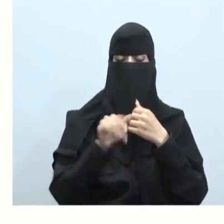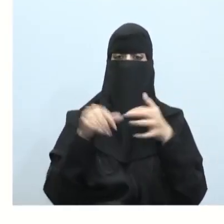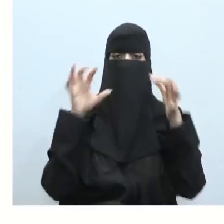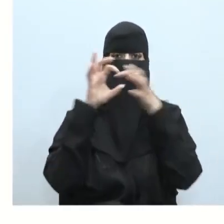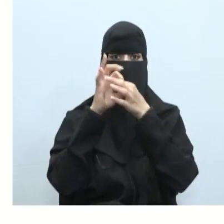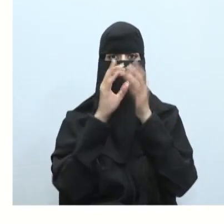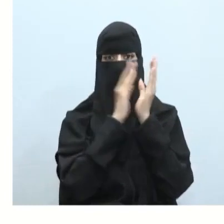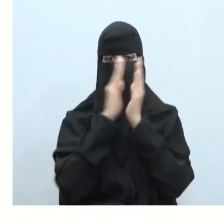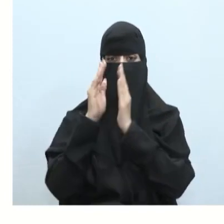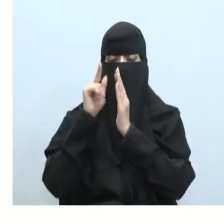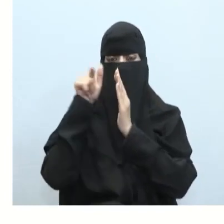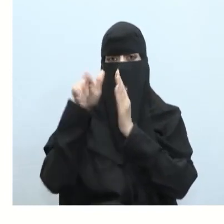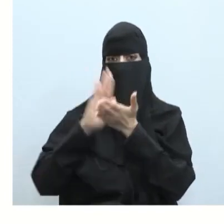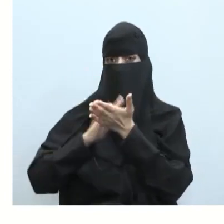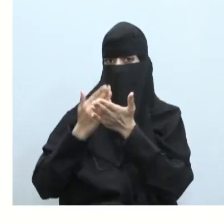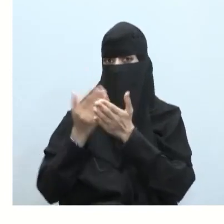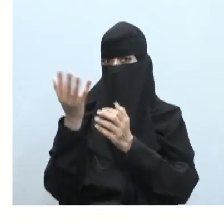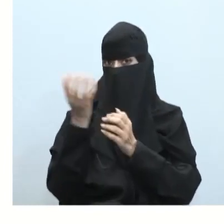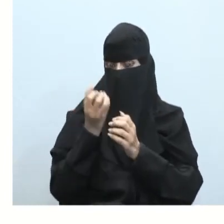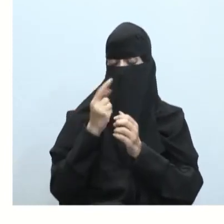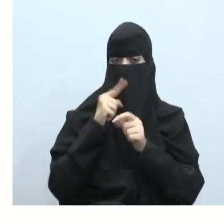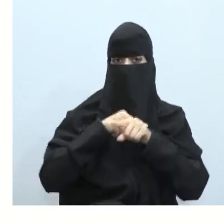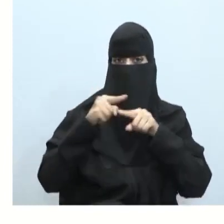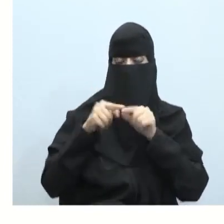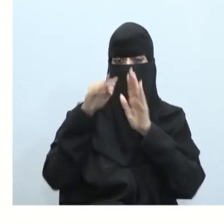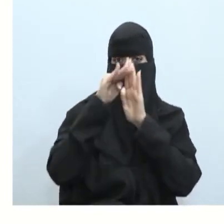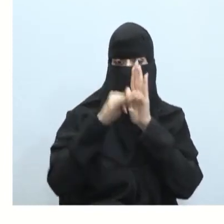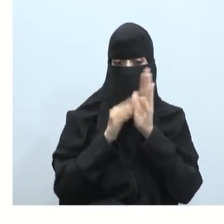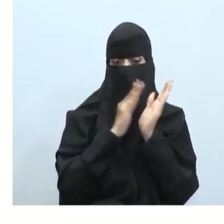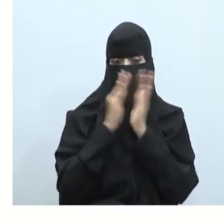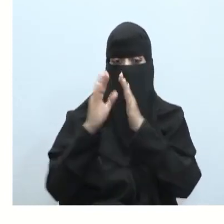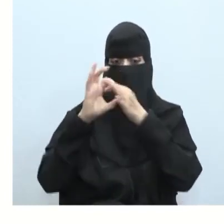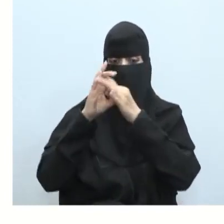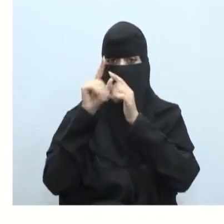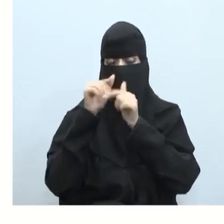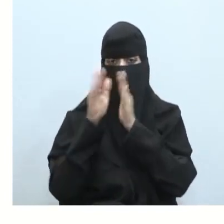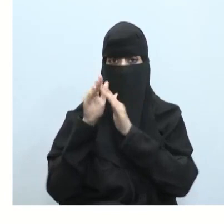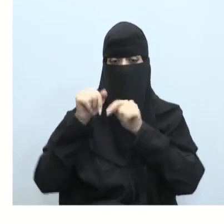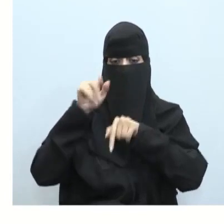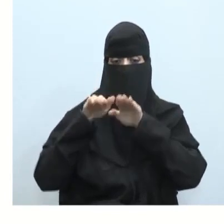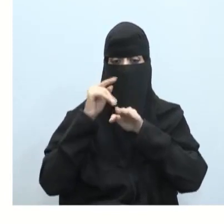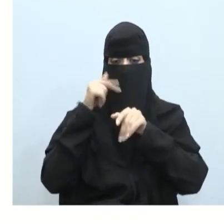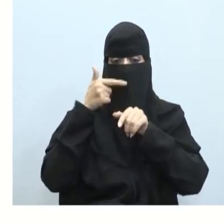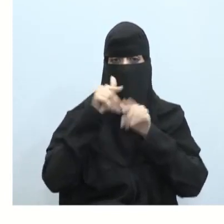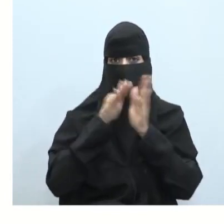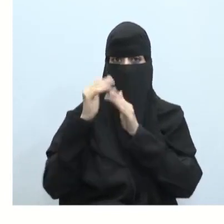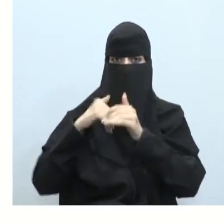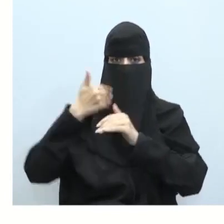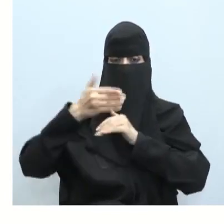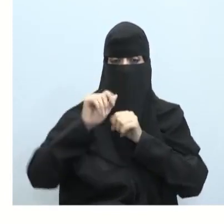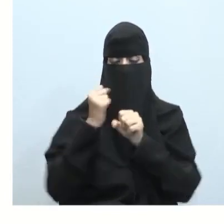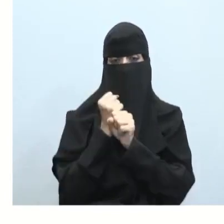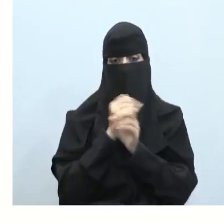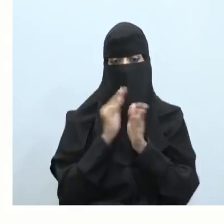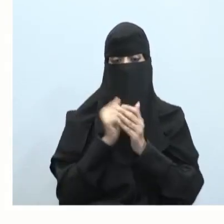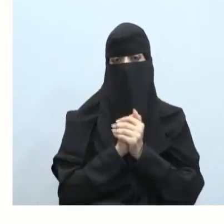ضبط الملفات في المترجم يحتاج الى برنامج لربط ملف الكائن بملفات المكتبه القياسيه لانشاء الملف القابل للتنفيذ